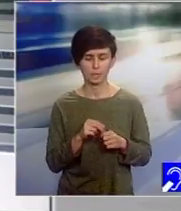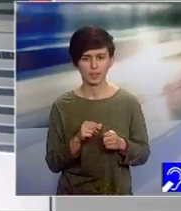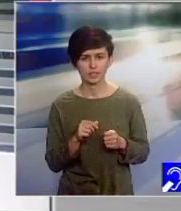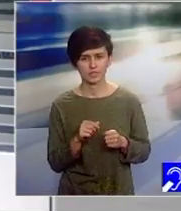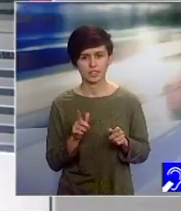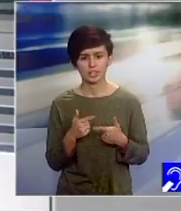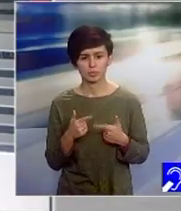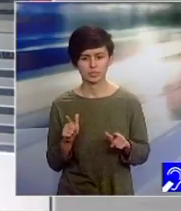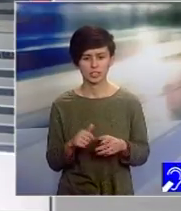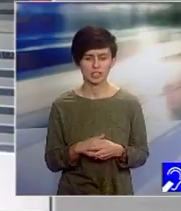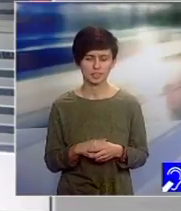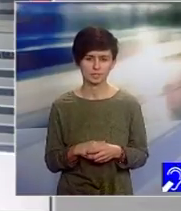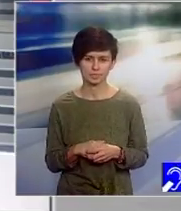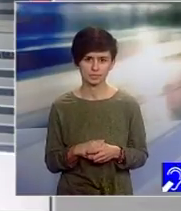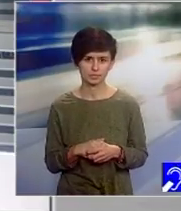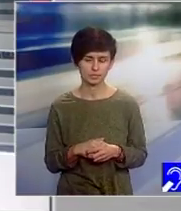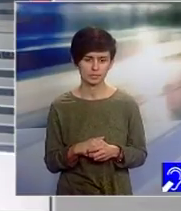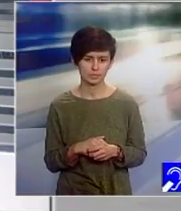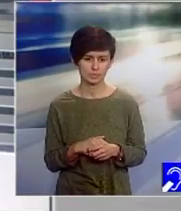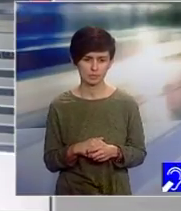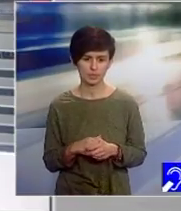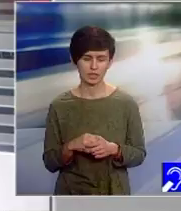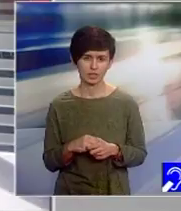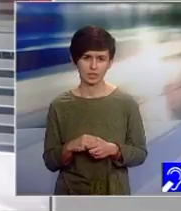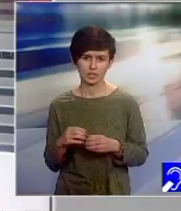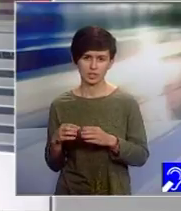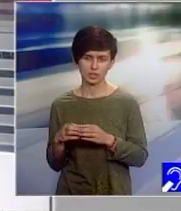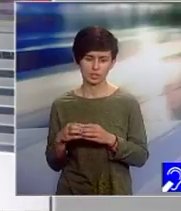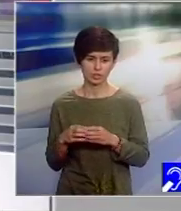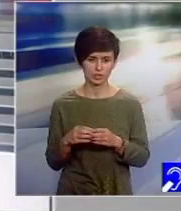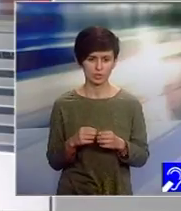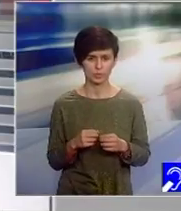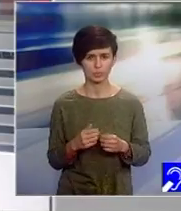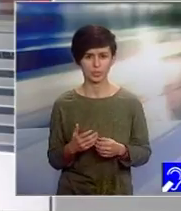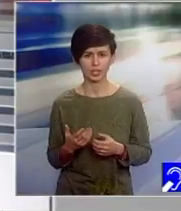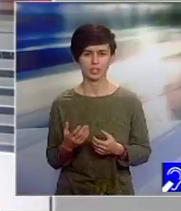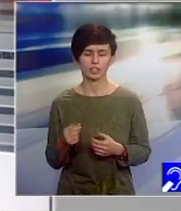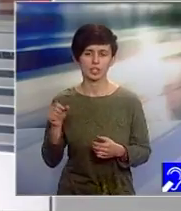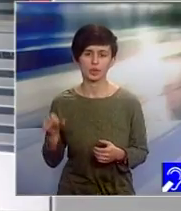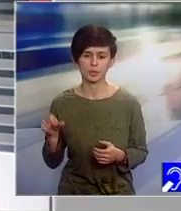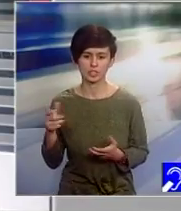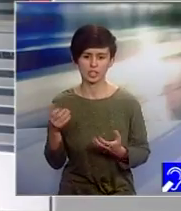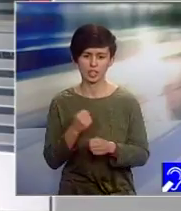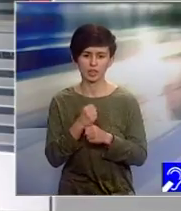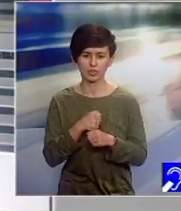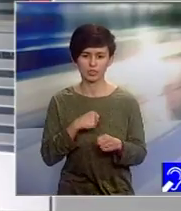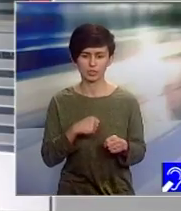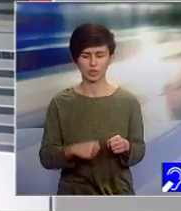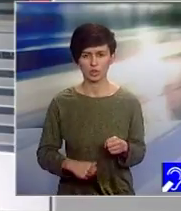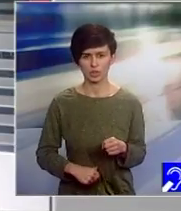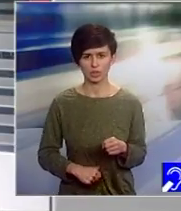Quartetul Arcadia, care face acum o mare carieră, dar și cântăreți, Marius Budoiu, Cosmin Sime,